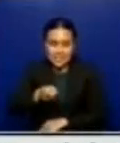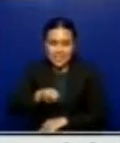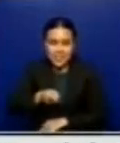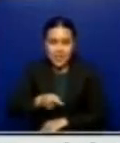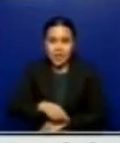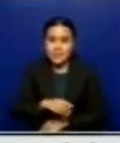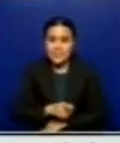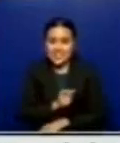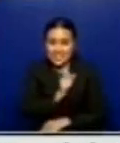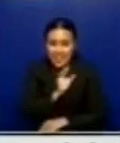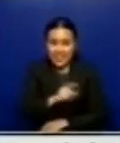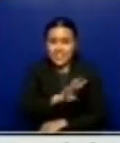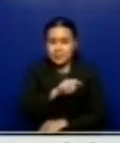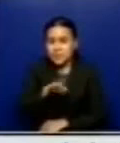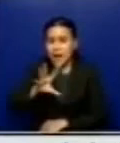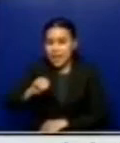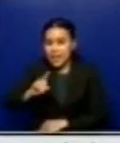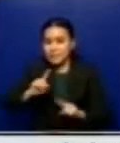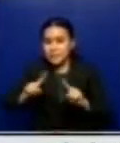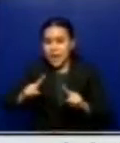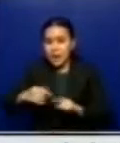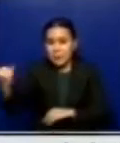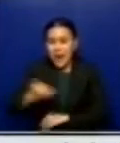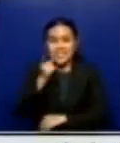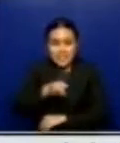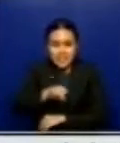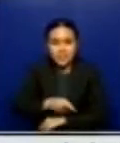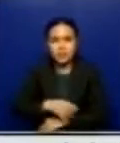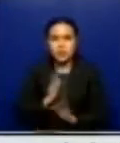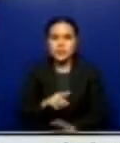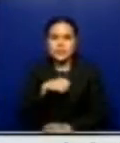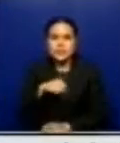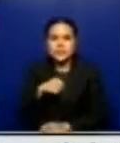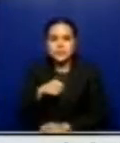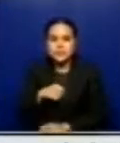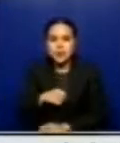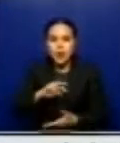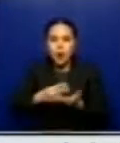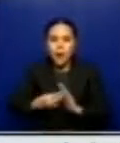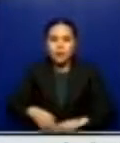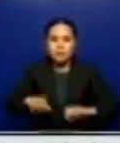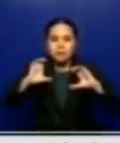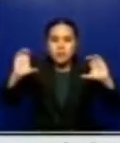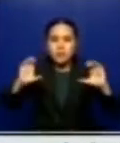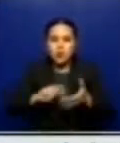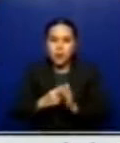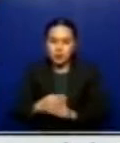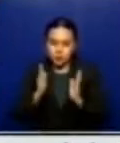นนอกนั้นเป็นแรงงานผีผมก็เลยอยากถ